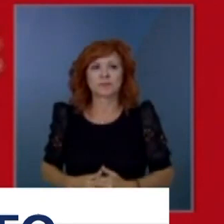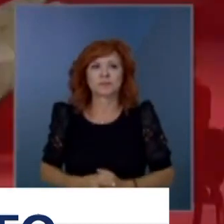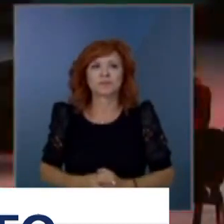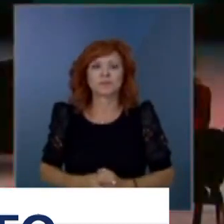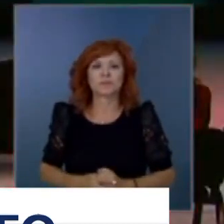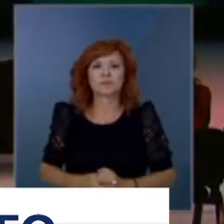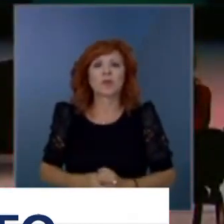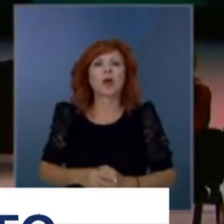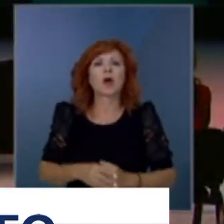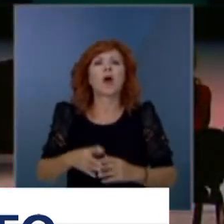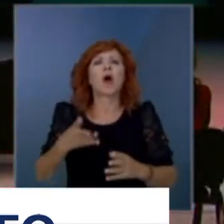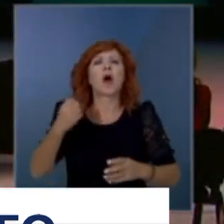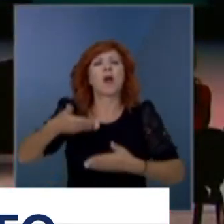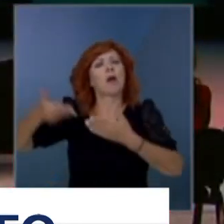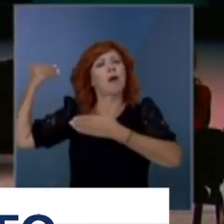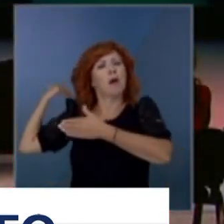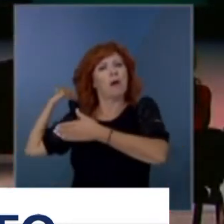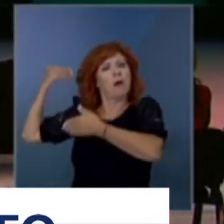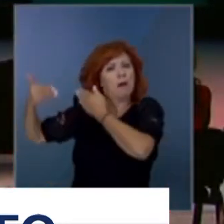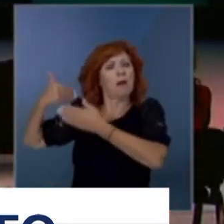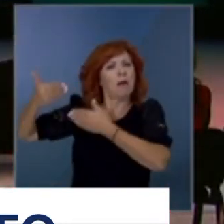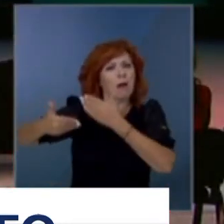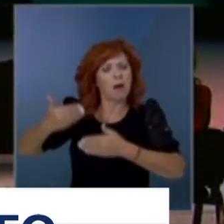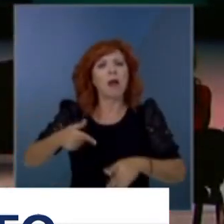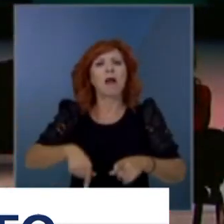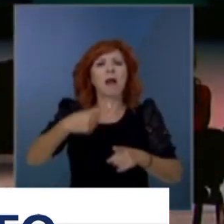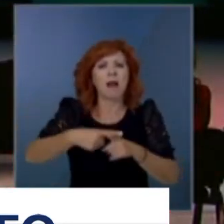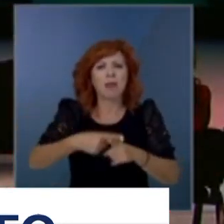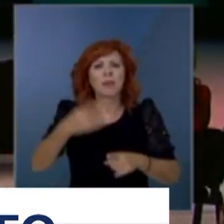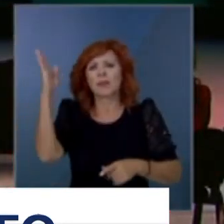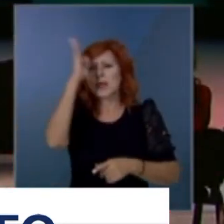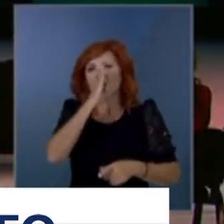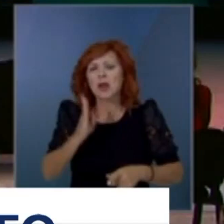Όλα τα προηγούμενα χρόνια η Ελλάδα βίωσε μια απίστευτη οικονομική περιπέτεια